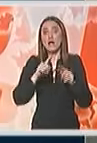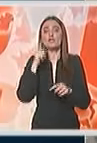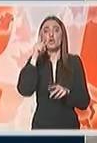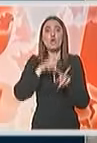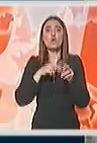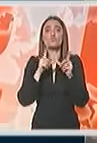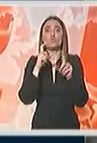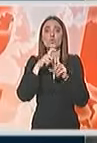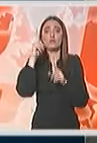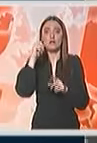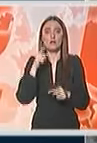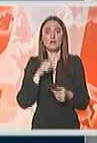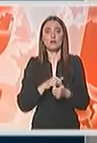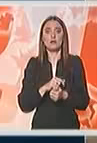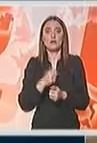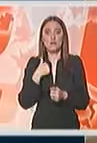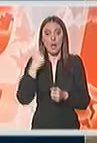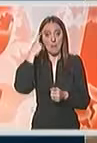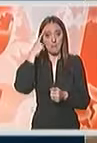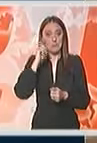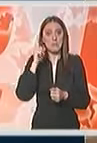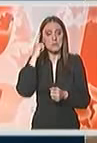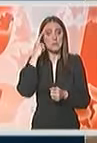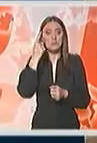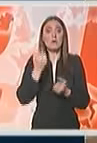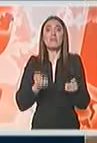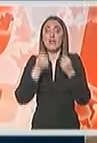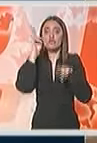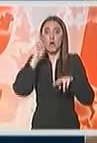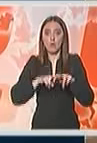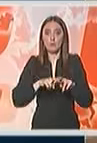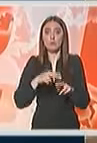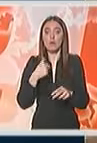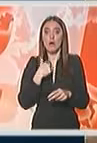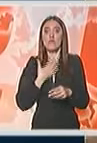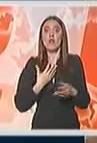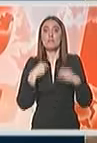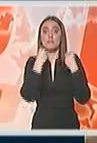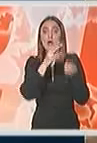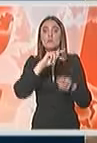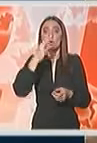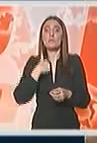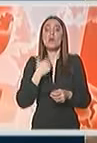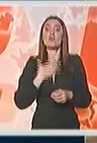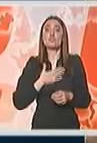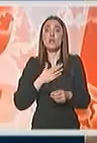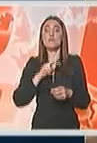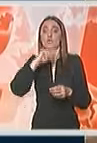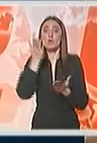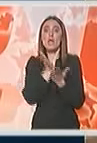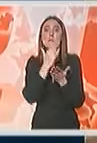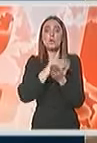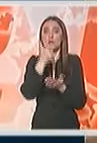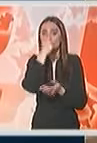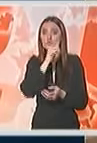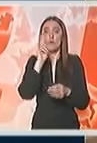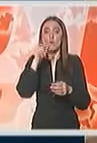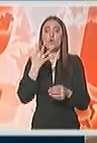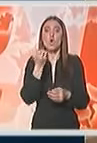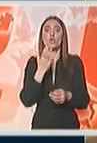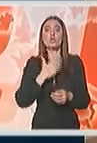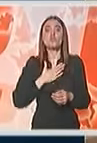Payne. Ne mislim da je to toliko teška odluka. Volim da dajem drugima. Želim da sa drugima podelim ono što mogu od